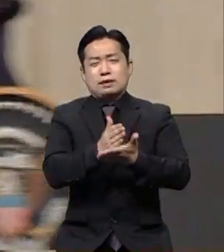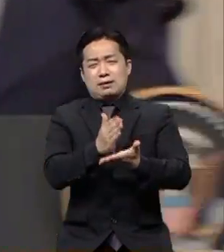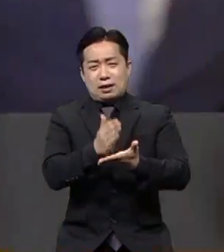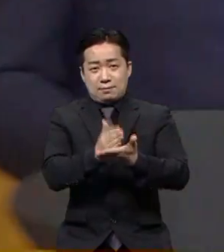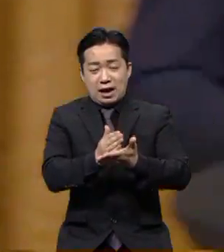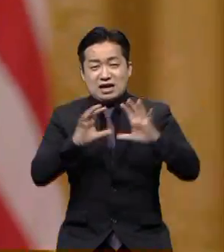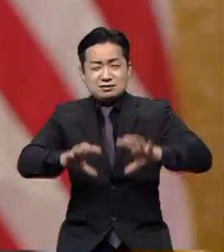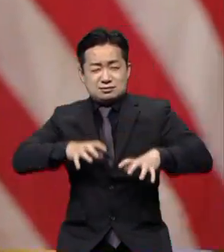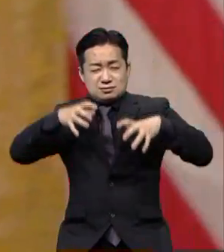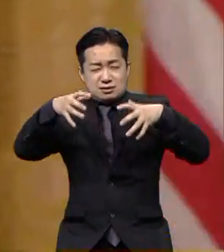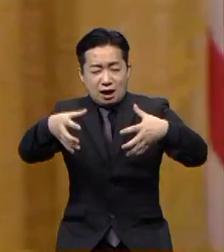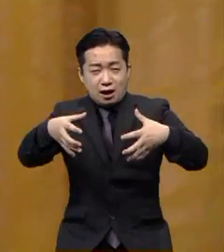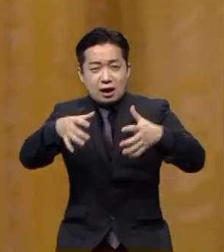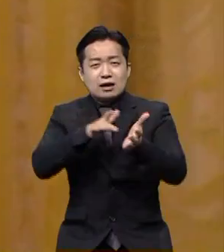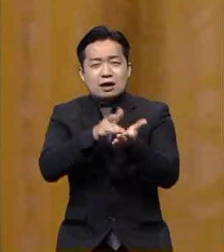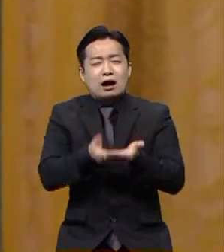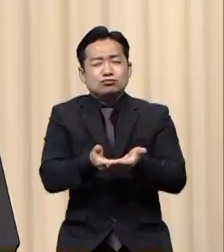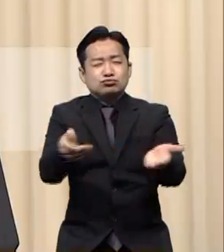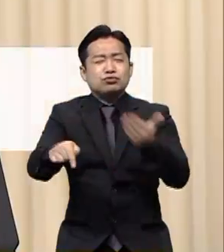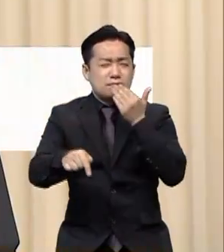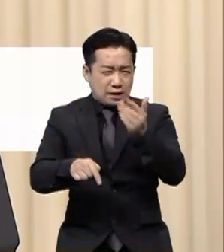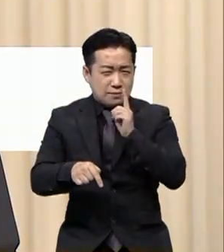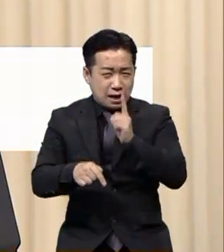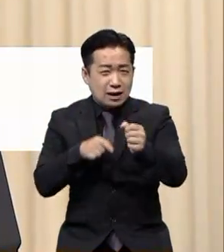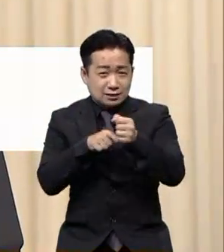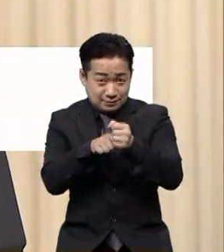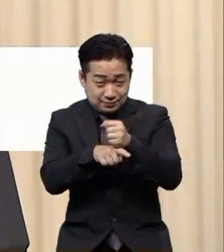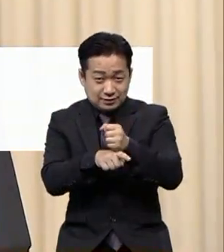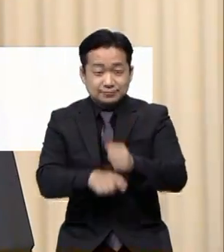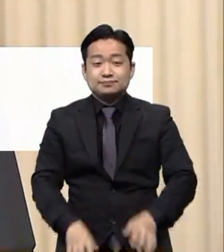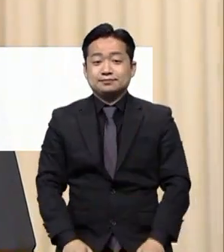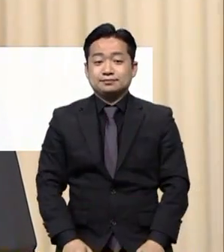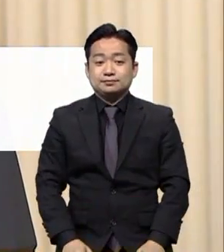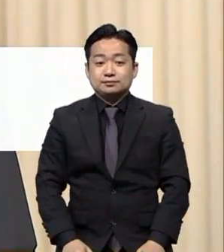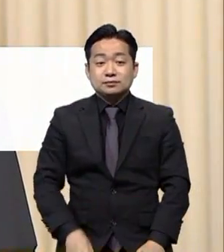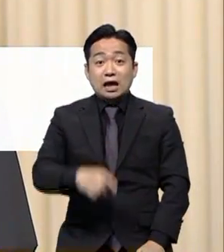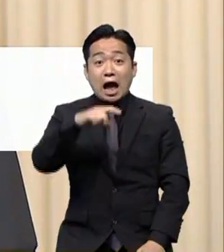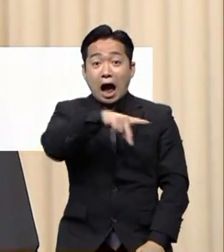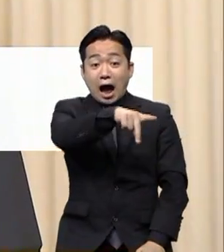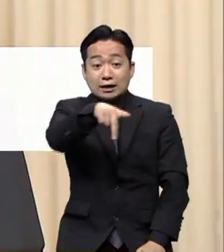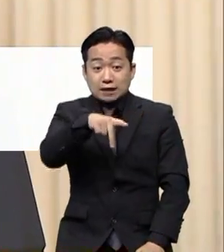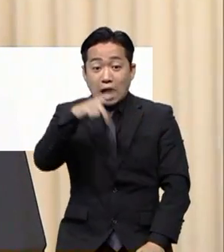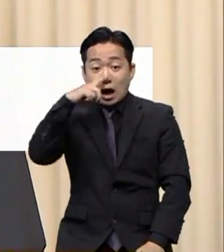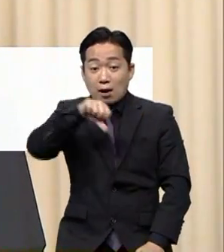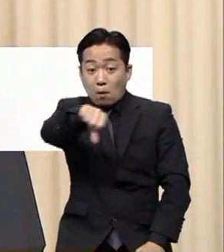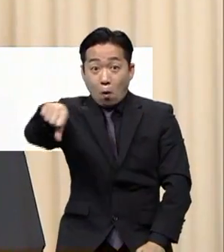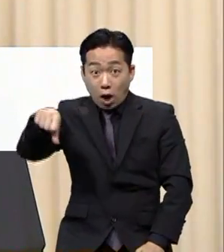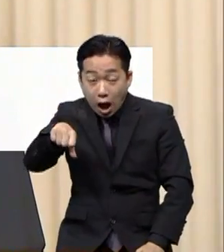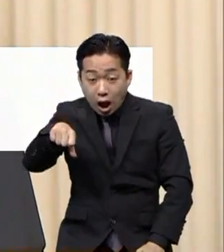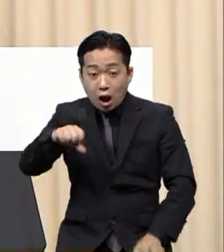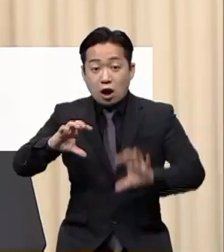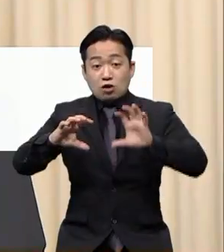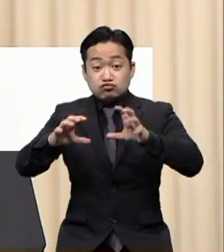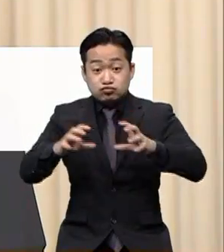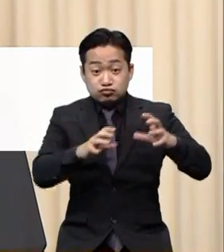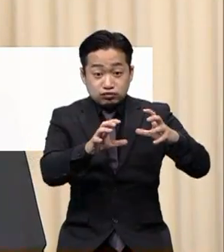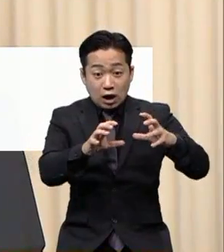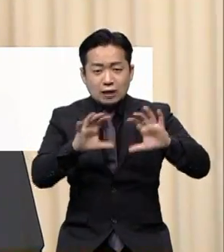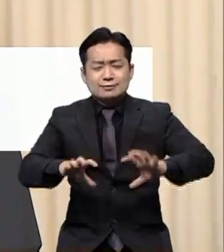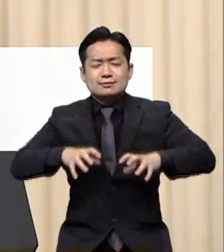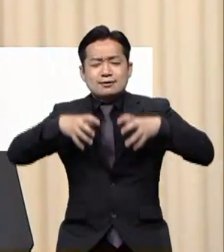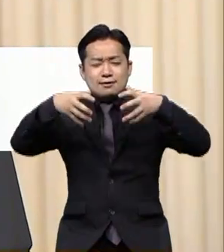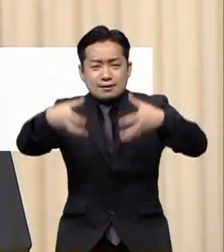세계를 대상으로 했기 때문입니다. He's talking about the Indo-Pacific. He's talking about the world. We, with